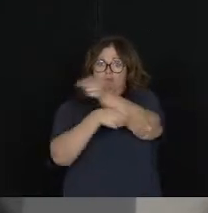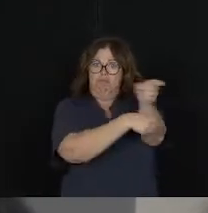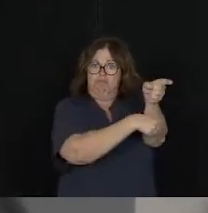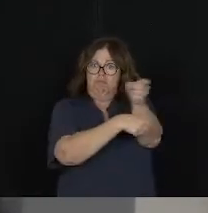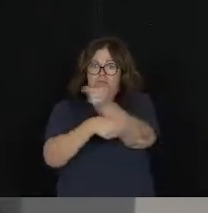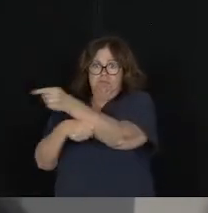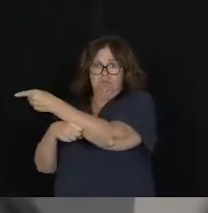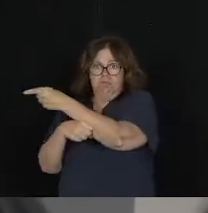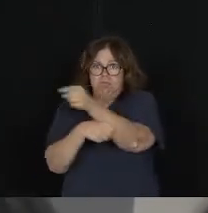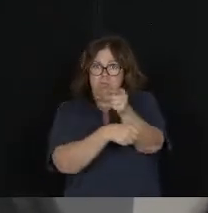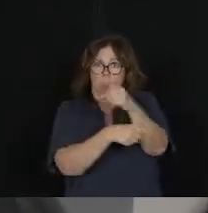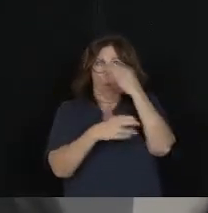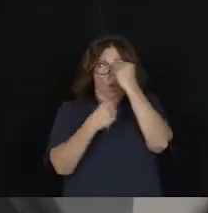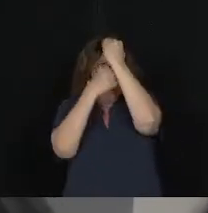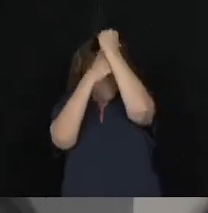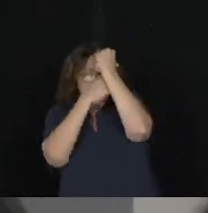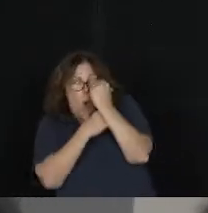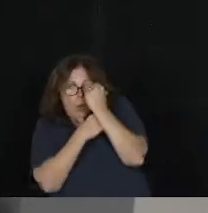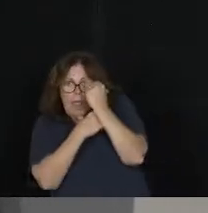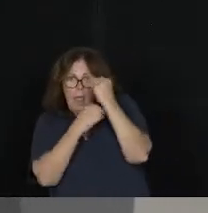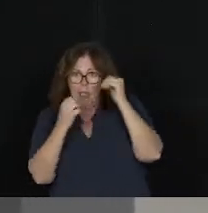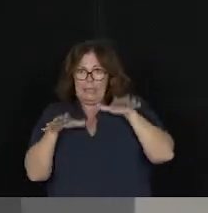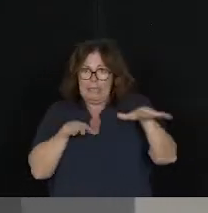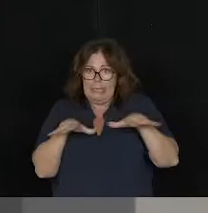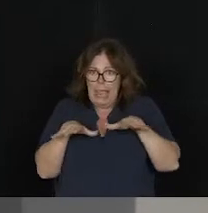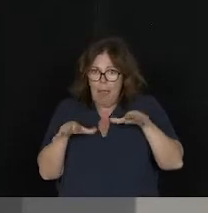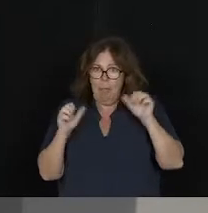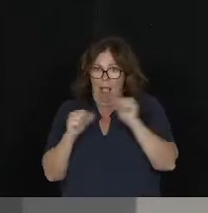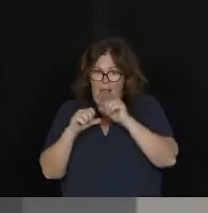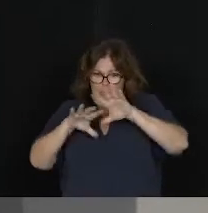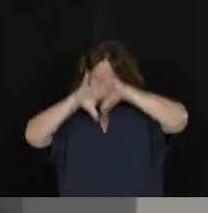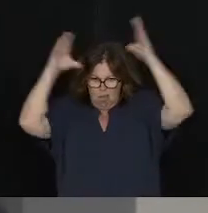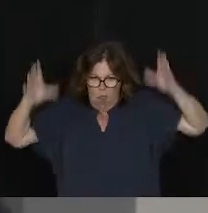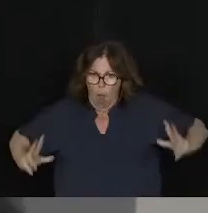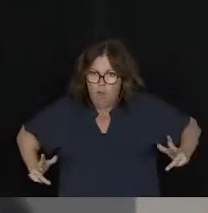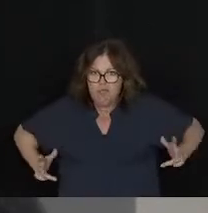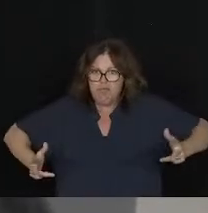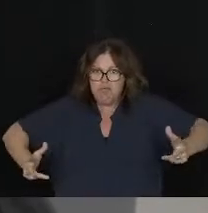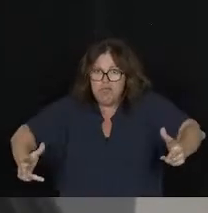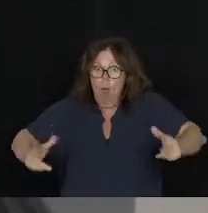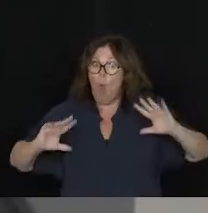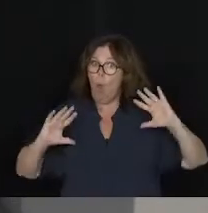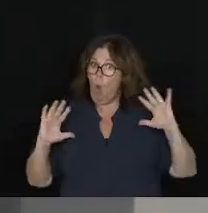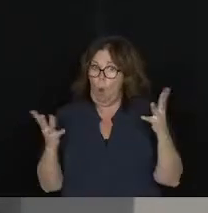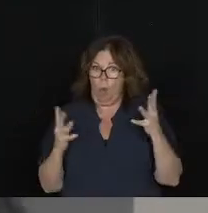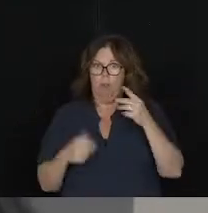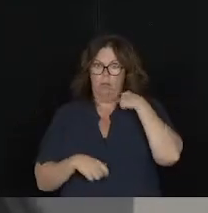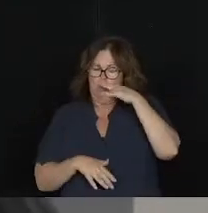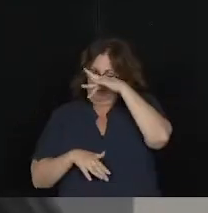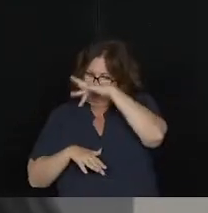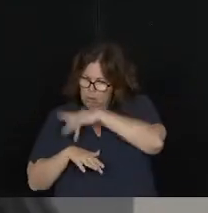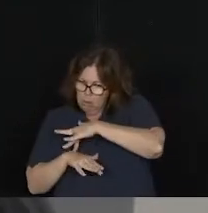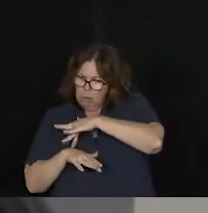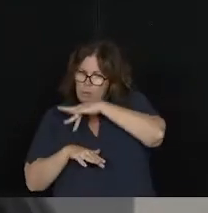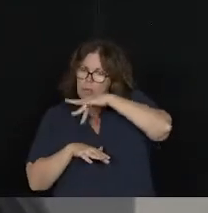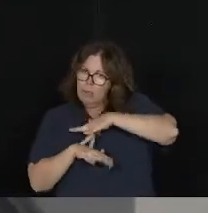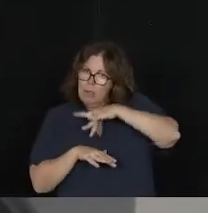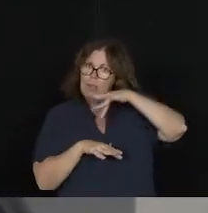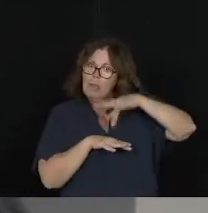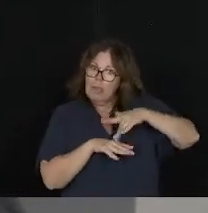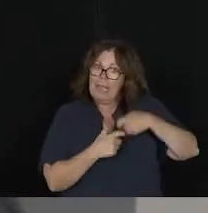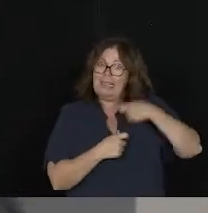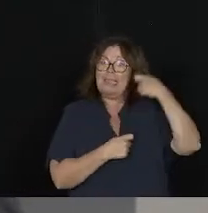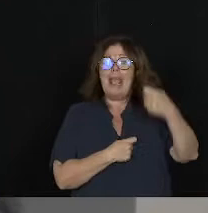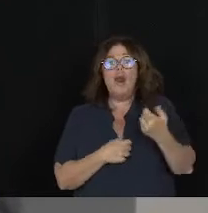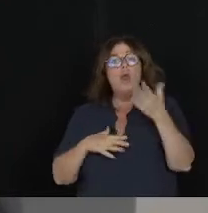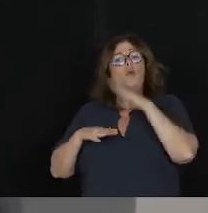de l'abri, avec l'infanterie, etc. Et donc, C'est exactement ce que vont faire les trois personnages dont je suis